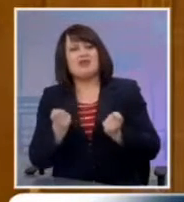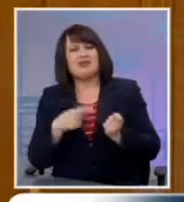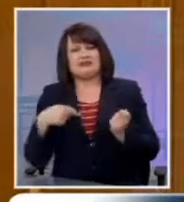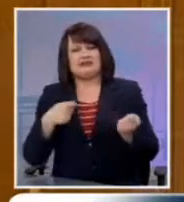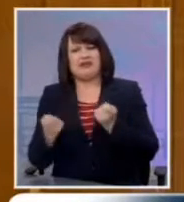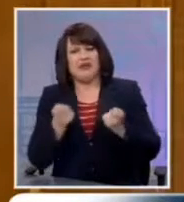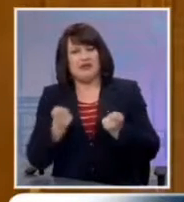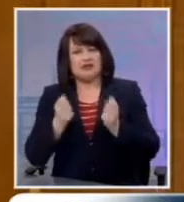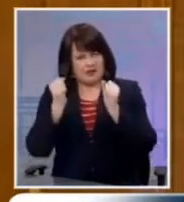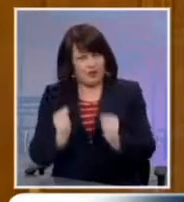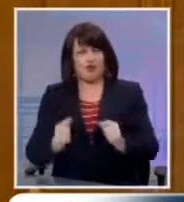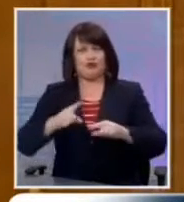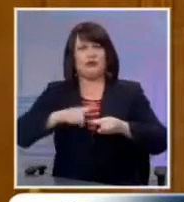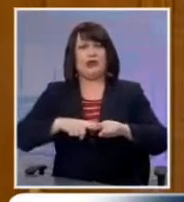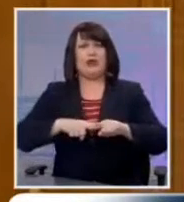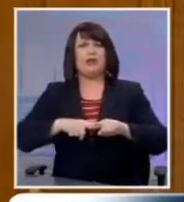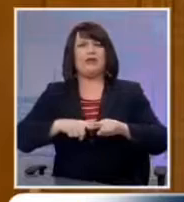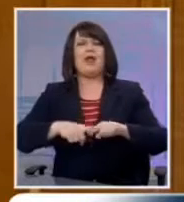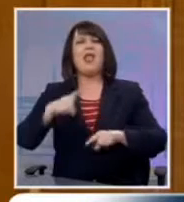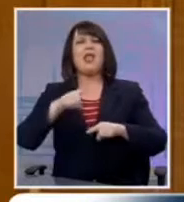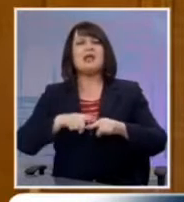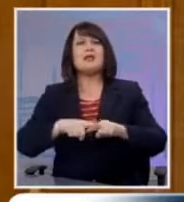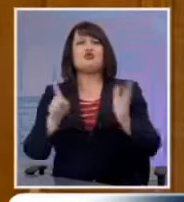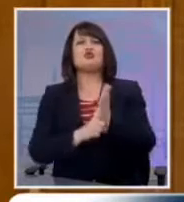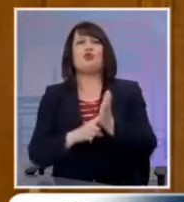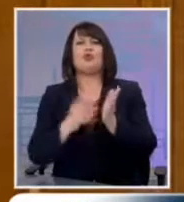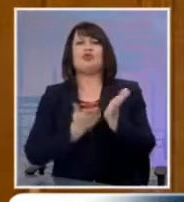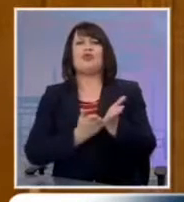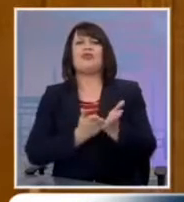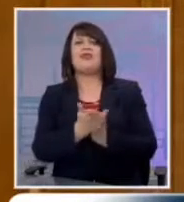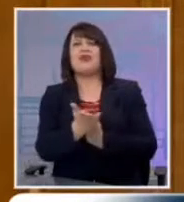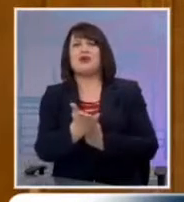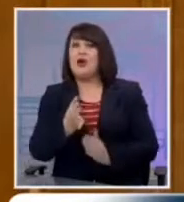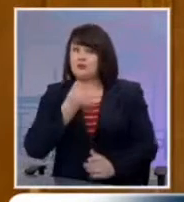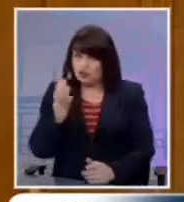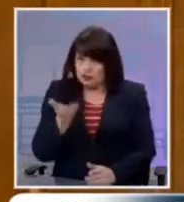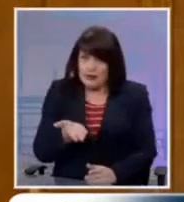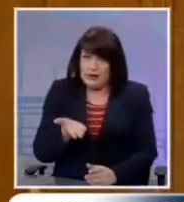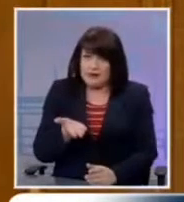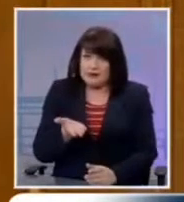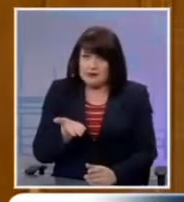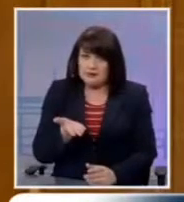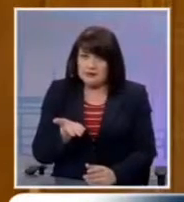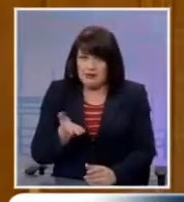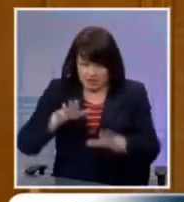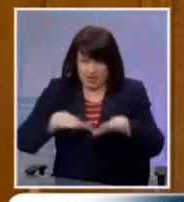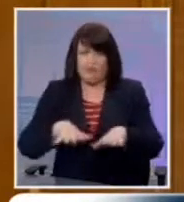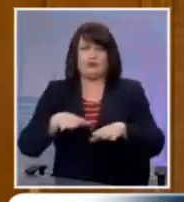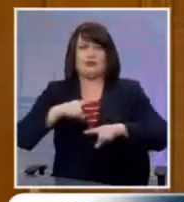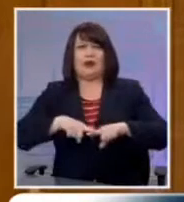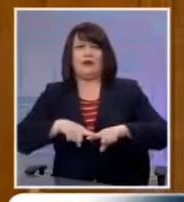ελληνική έδρα και με το ελληνικό δίκαιο, αν σας λένε κάτι αυτά. Προφανώς